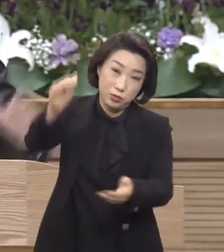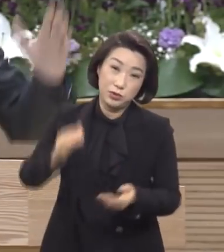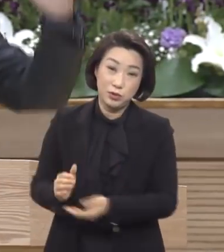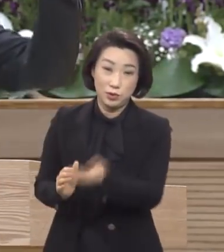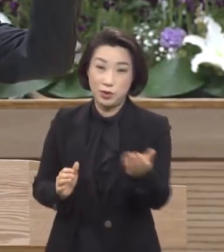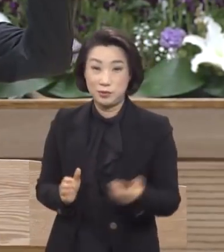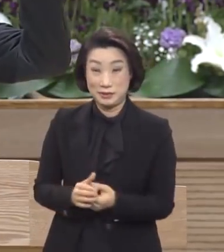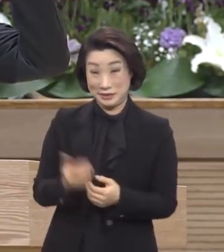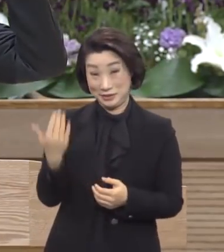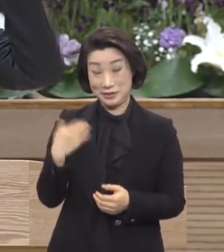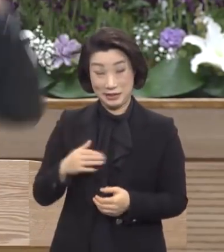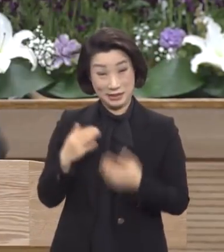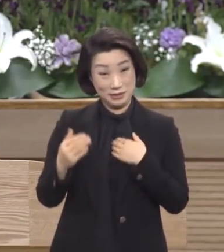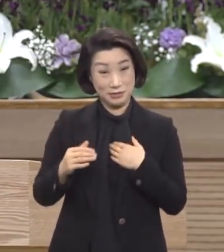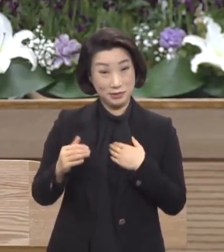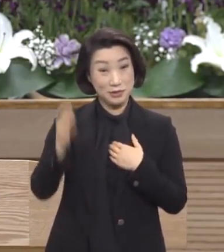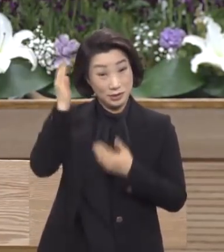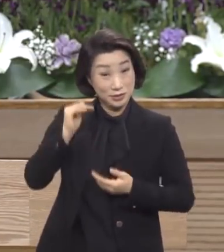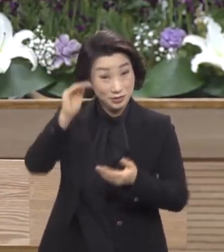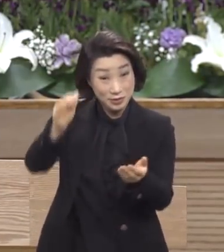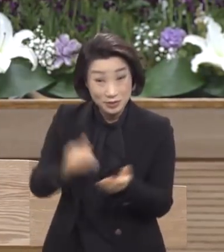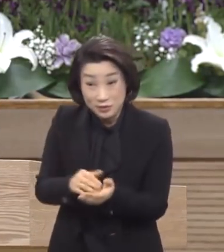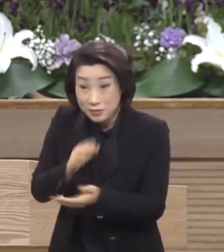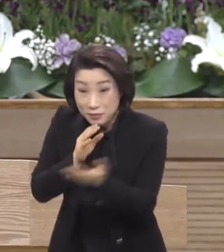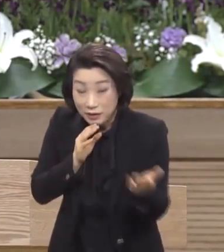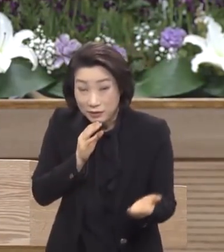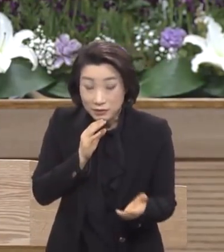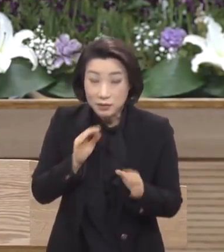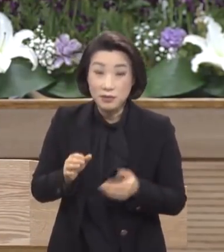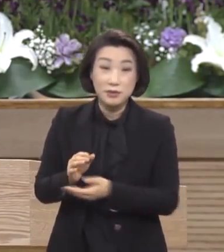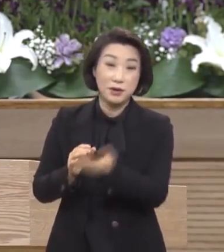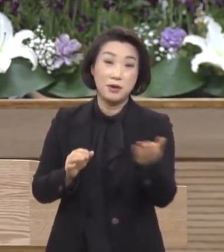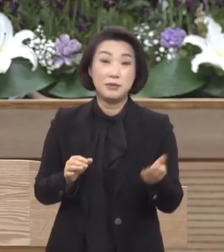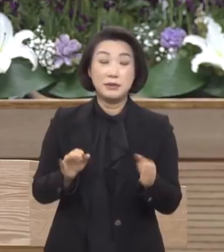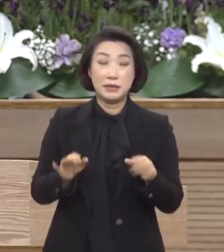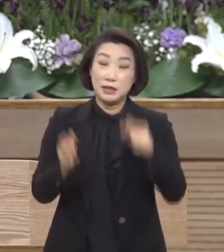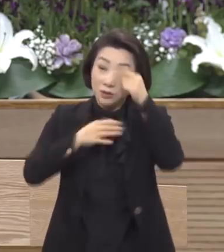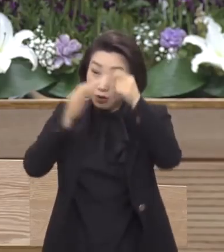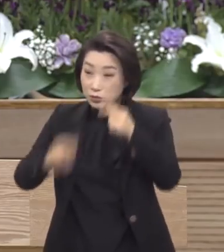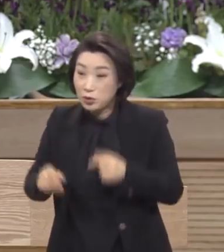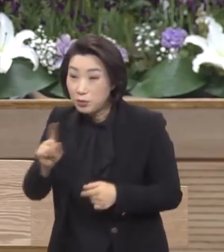그러니까 이만큼 성도라고 하는 것은